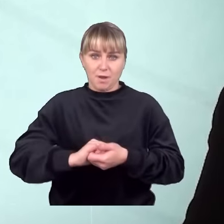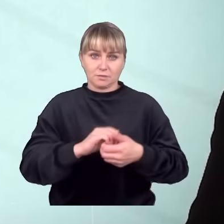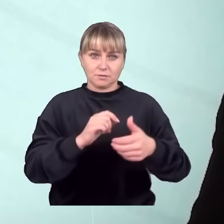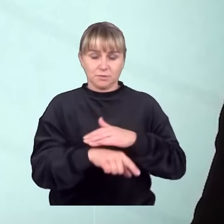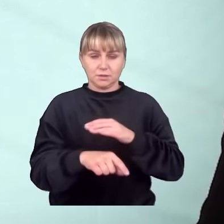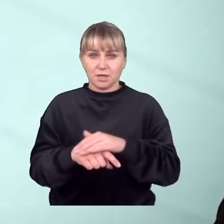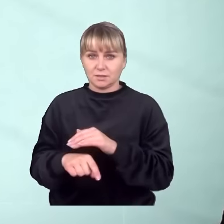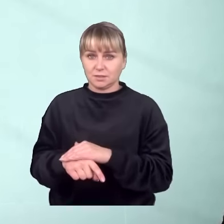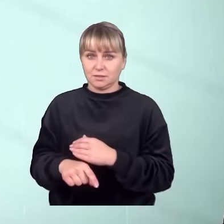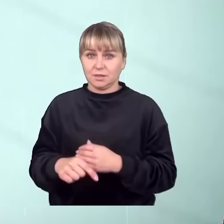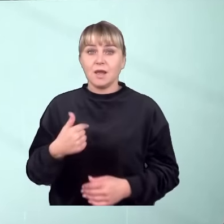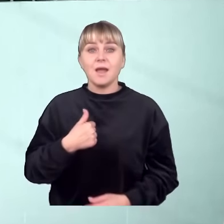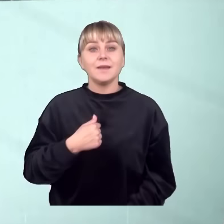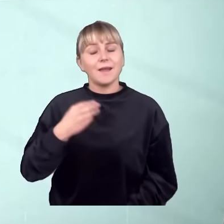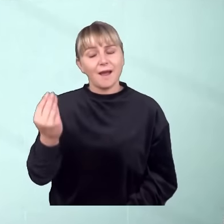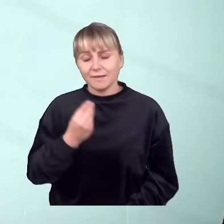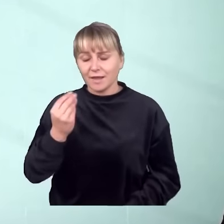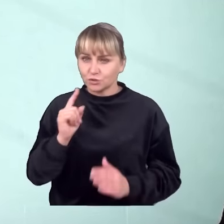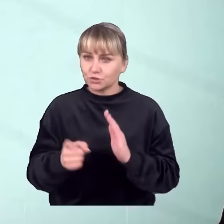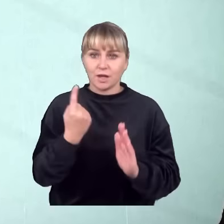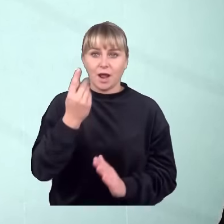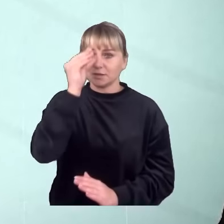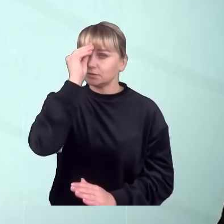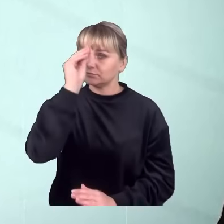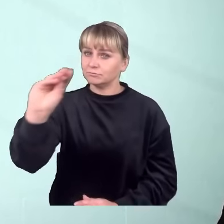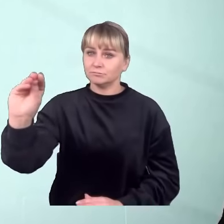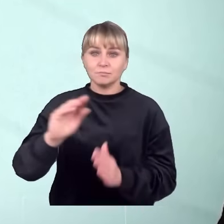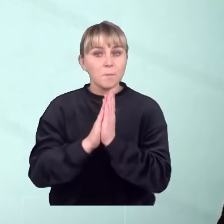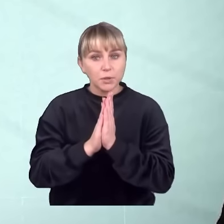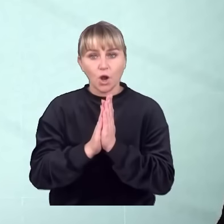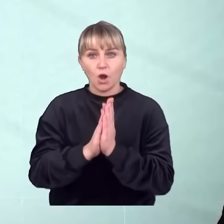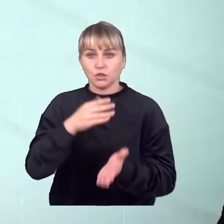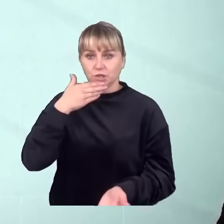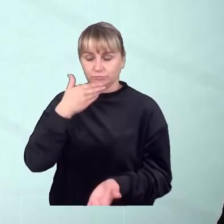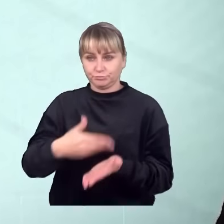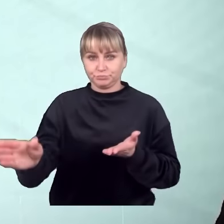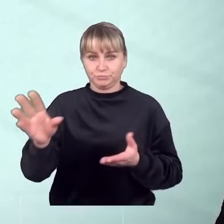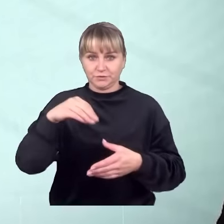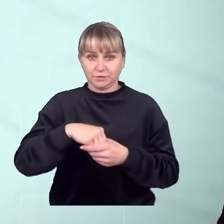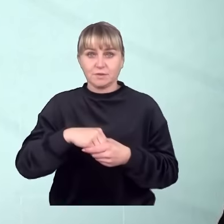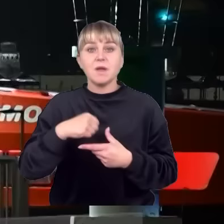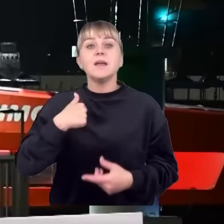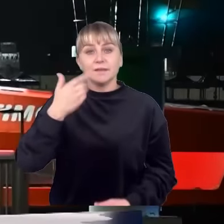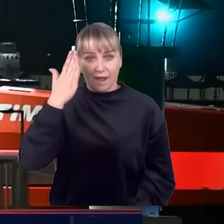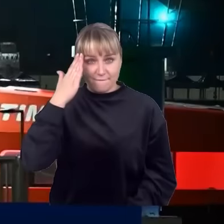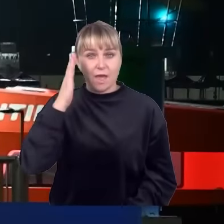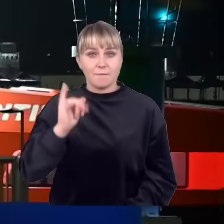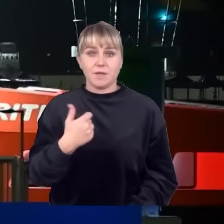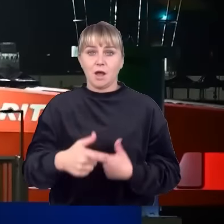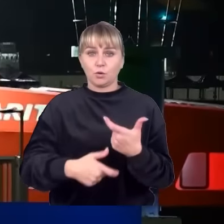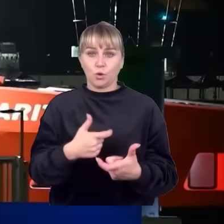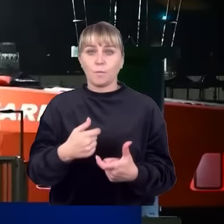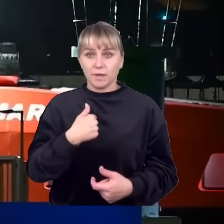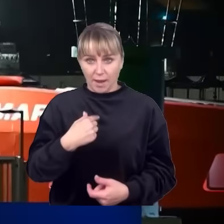jeszcze wzywam do wypowiedzenia paktu migracyjnego. Wiem, jak to się robi. Udało mi się to przeprowadzić. Donald Tusk, Ewa